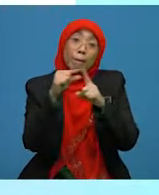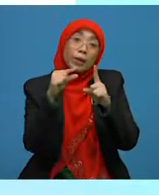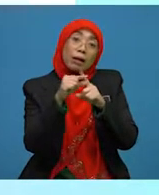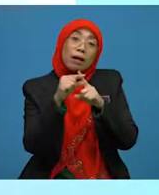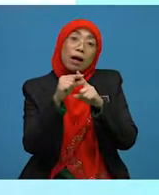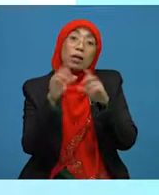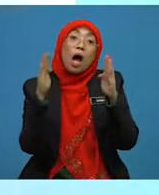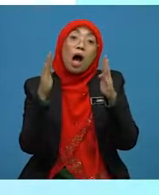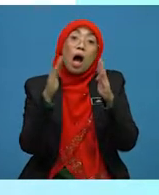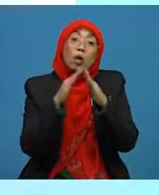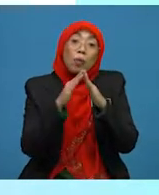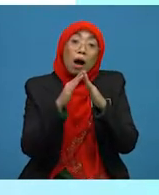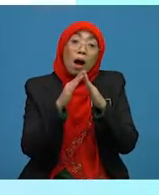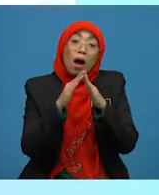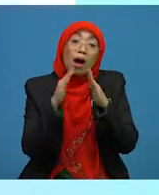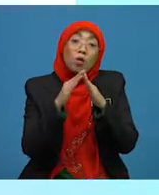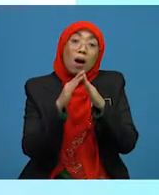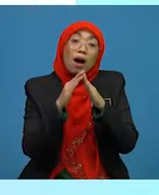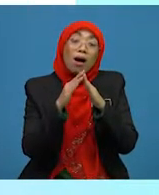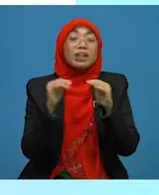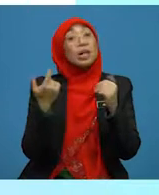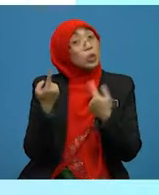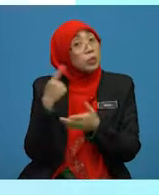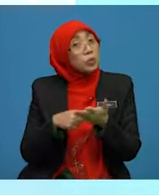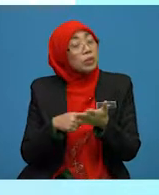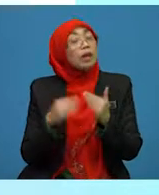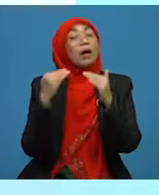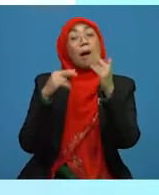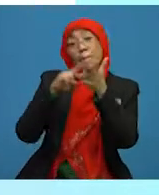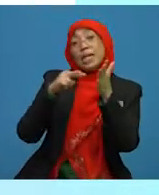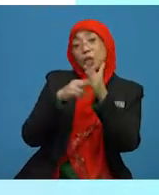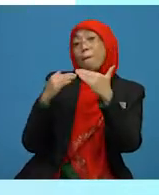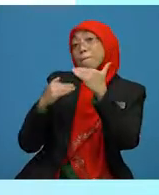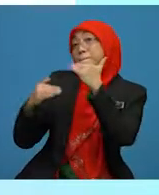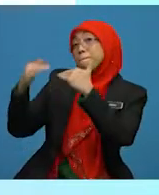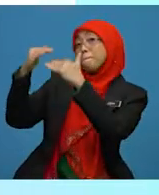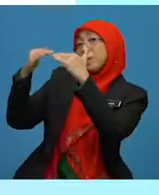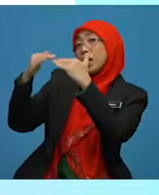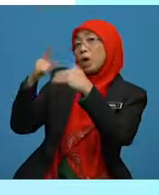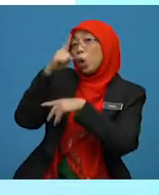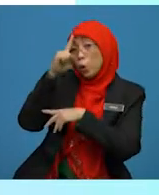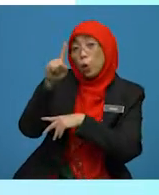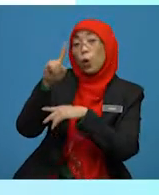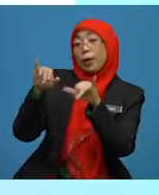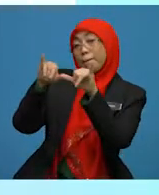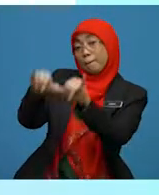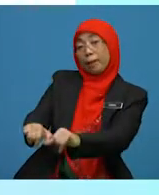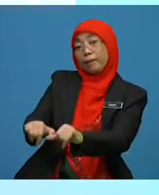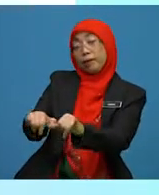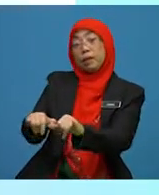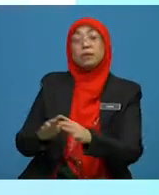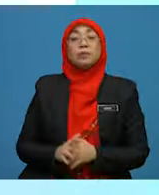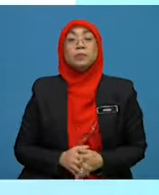Melayu bermaksud bangunan atau binaan untuk tempat tinggal.